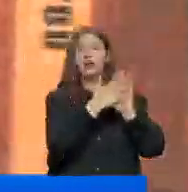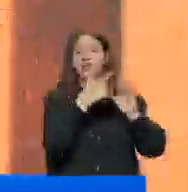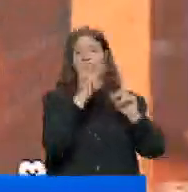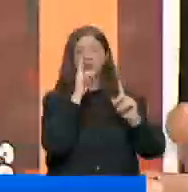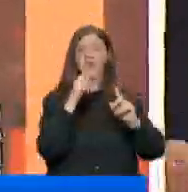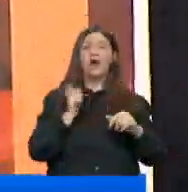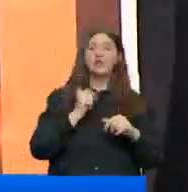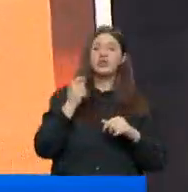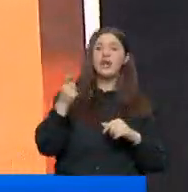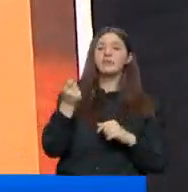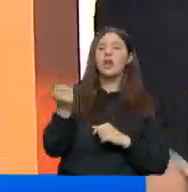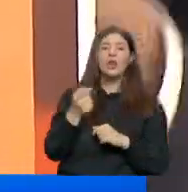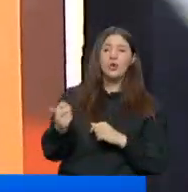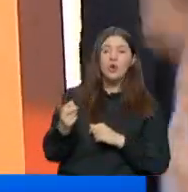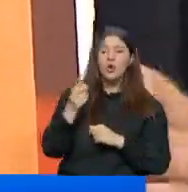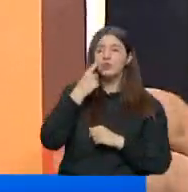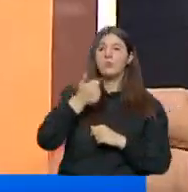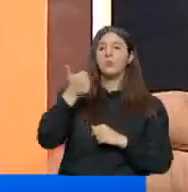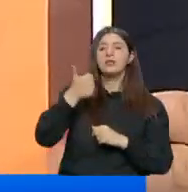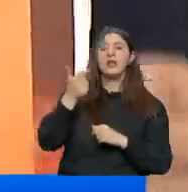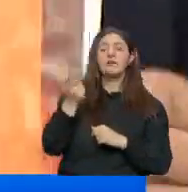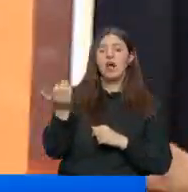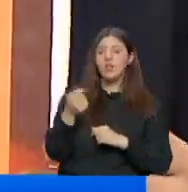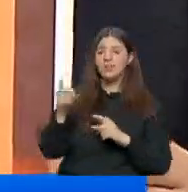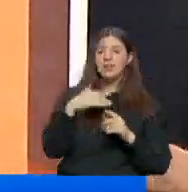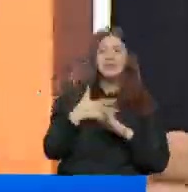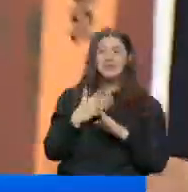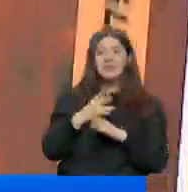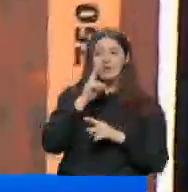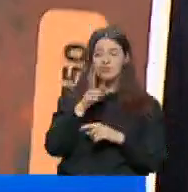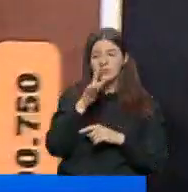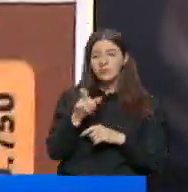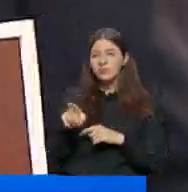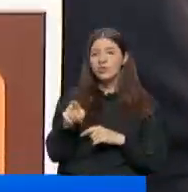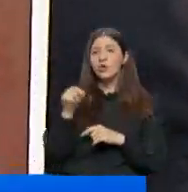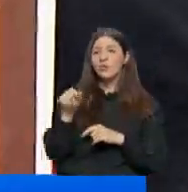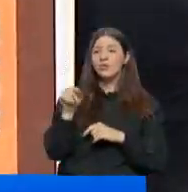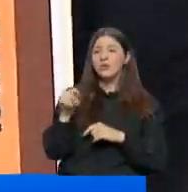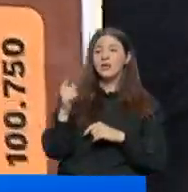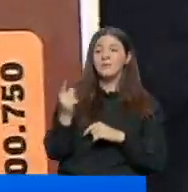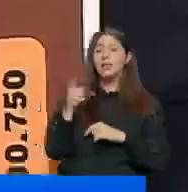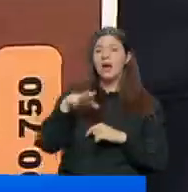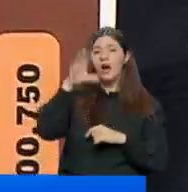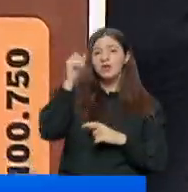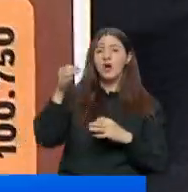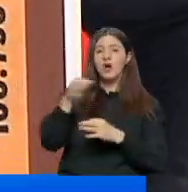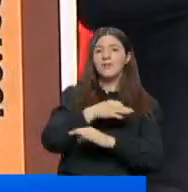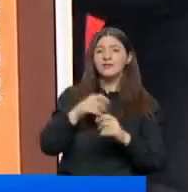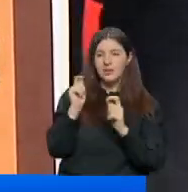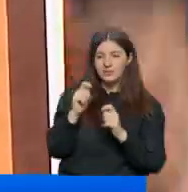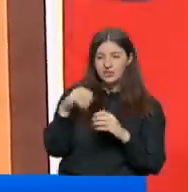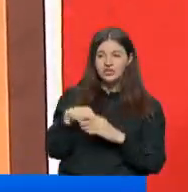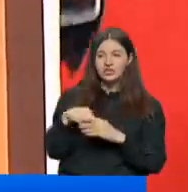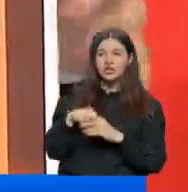gösterin. Asgari ücreti ne kadar alıyor, Cumhurbaşkanı ne kadar alıyor? Şimdi bunu niye gösteriyorum biliyor musunuz? Burada bir algı operasyonu yürütüldüğü